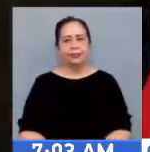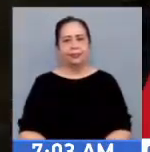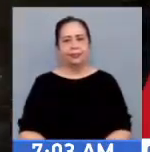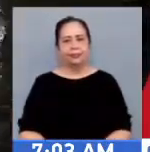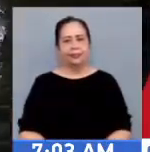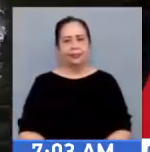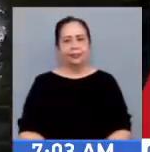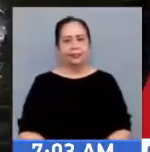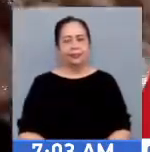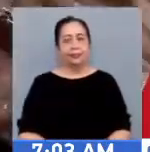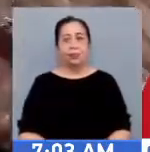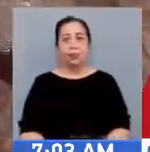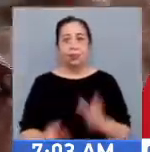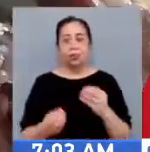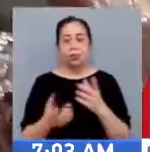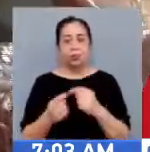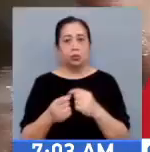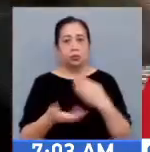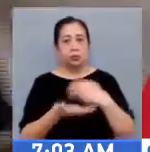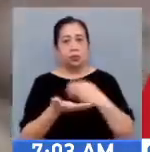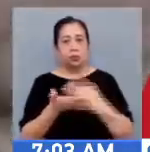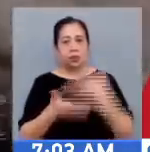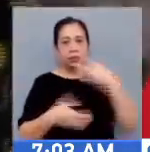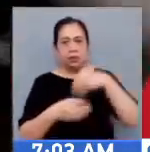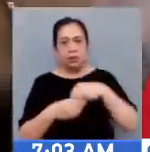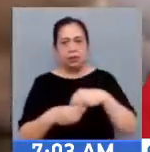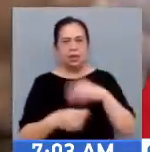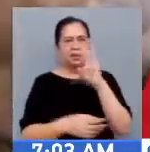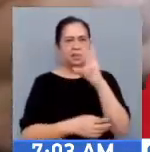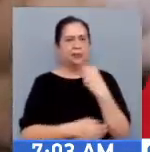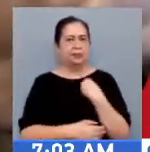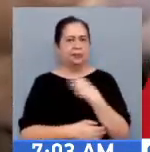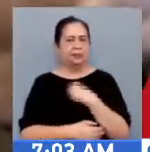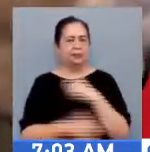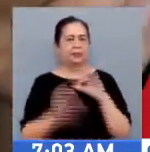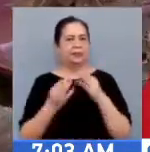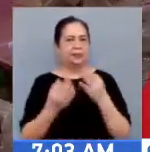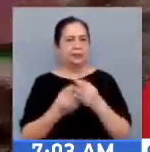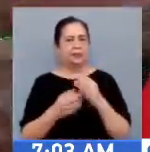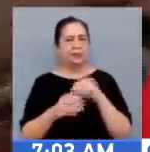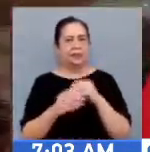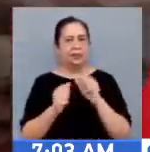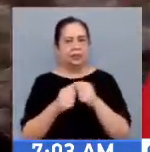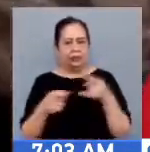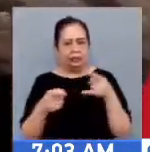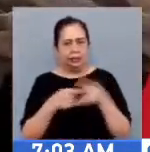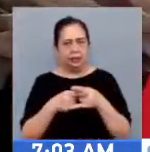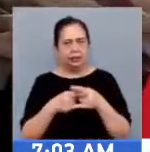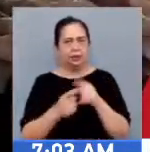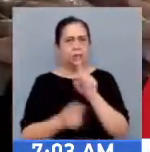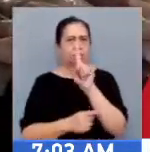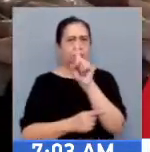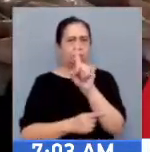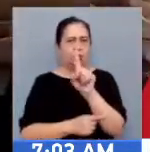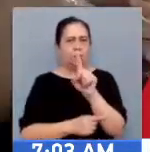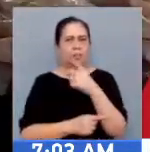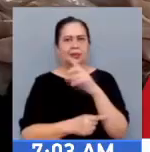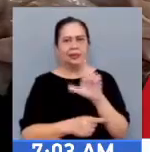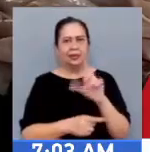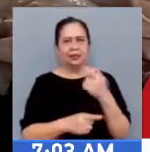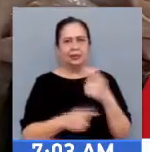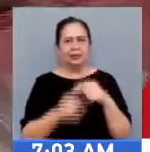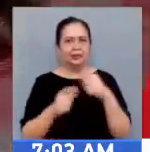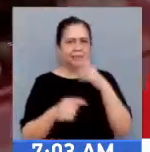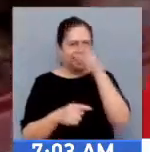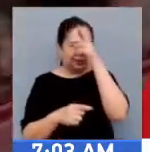Para pumasok sa kanyang budget, 6 na miyembro ng pamilya ni Aling Beng ang maghahati-hati sa isang hita ng manok. Dadagdagan